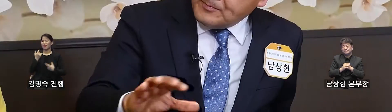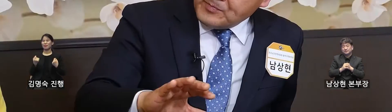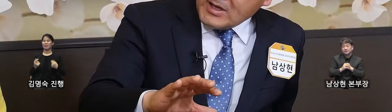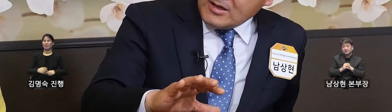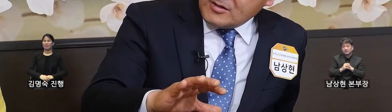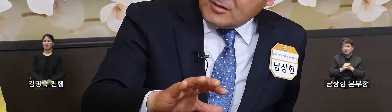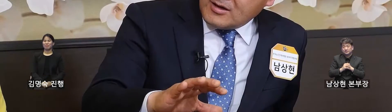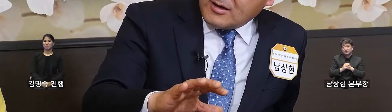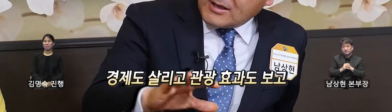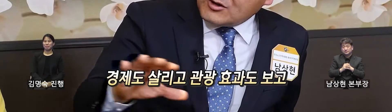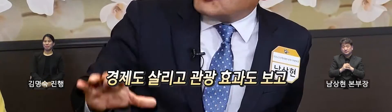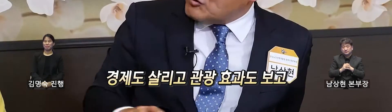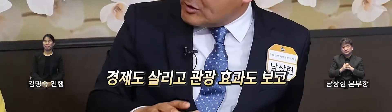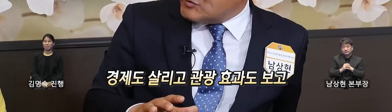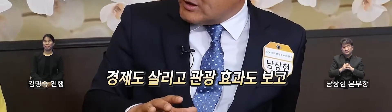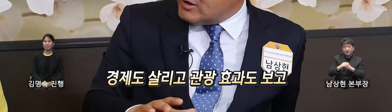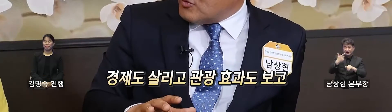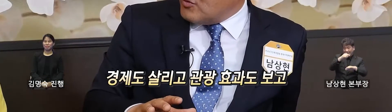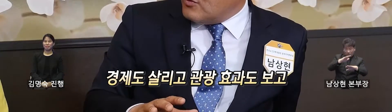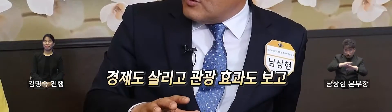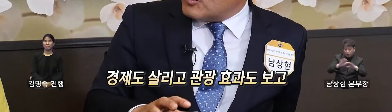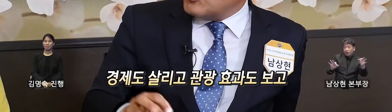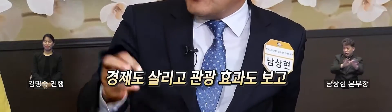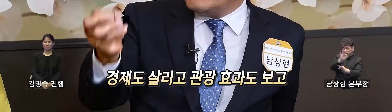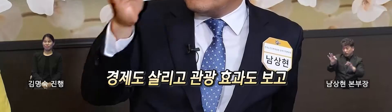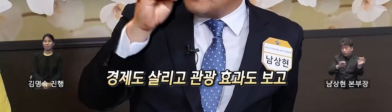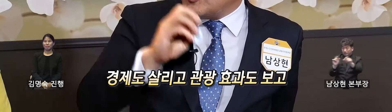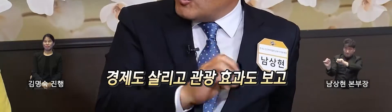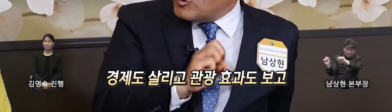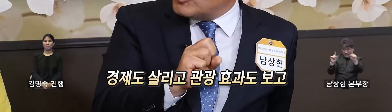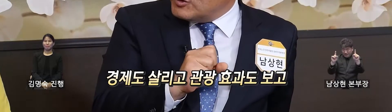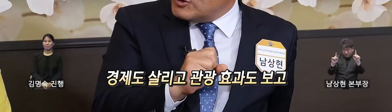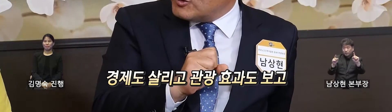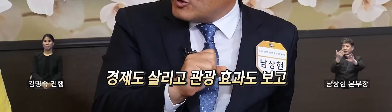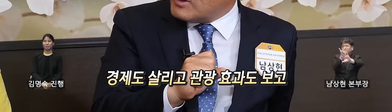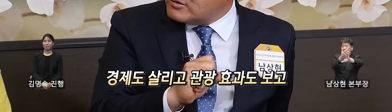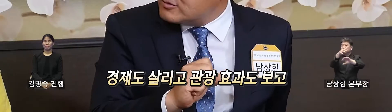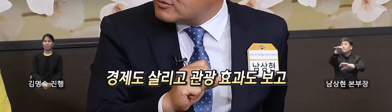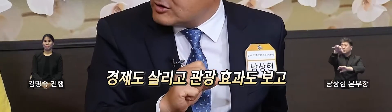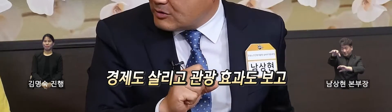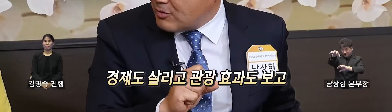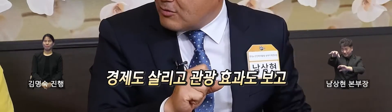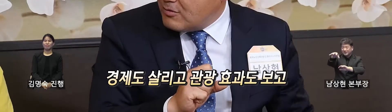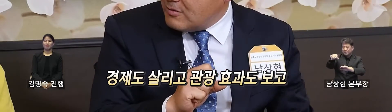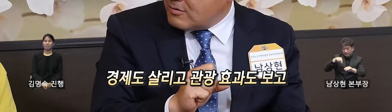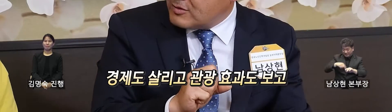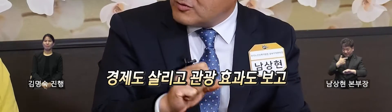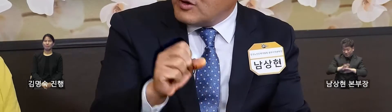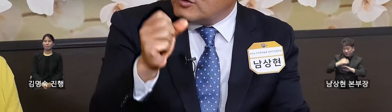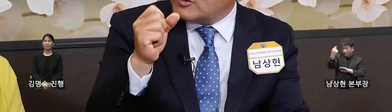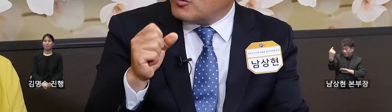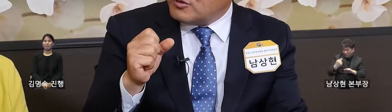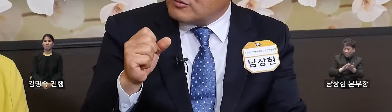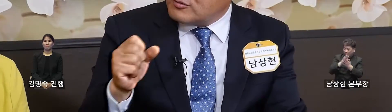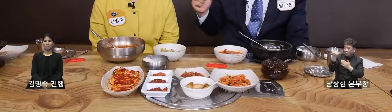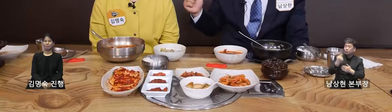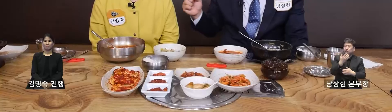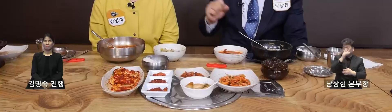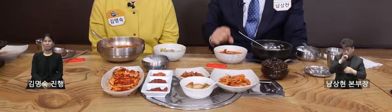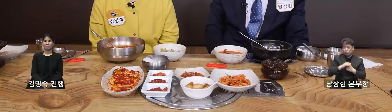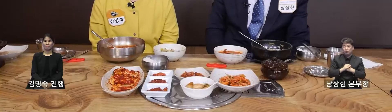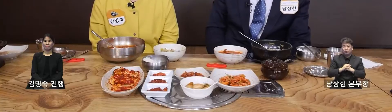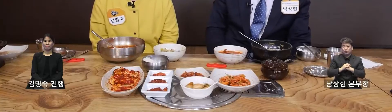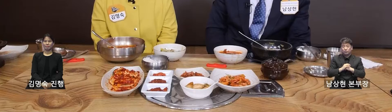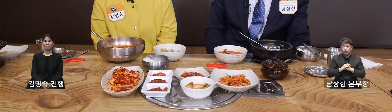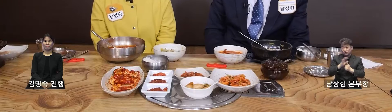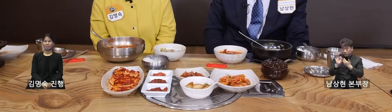해서 대전 경제도 살리고 또 외지에서 놀러 올 수 있는 것도 만들 수 있고 그래서 외지에서 오면 또 대전에